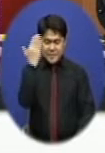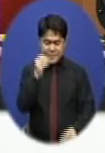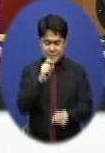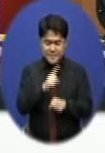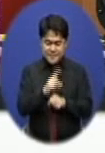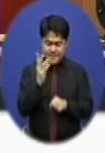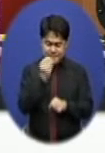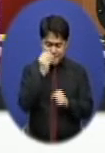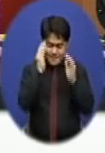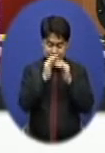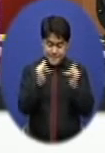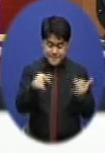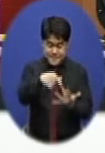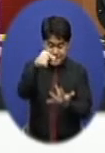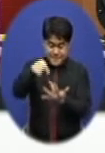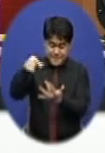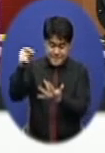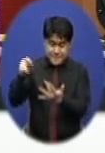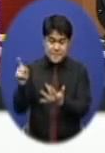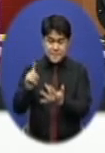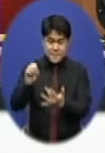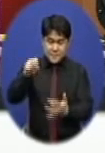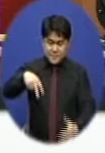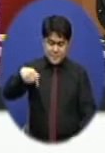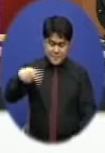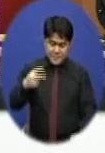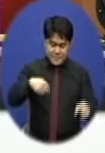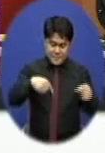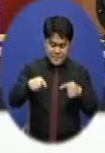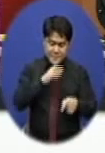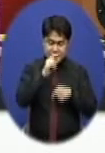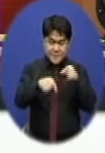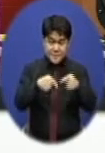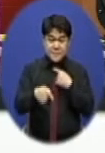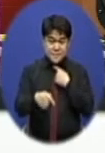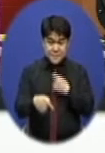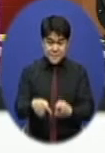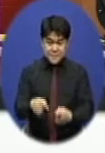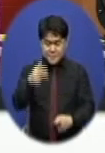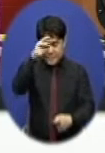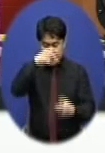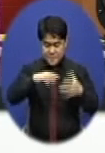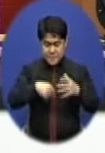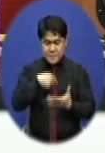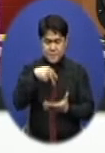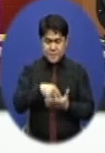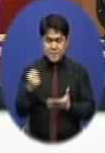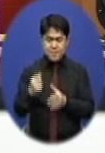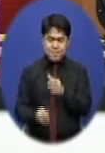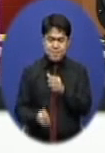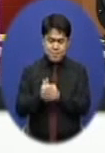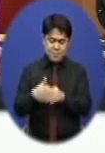인품이 고매한 학자들을 등용해 이상적 유교 정치를 구현하였습니다. 조선의 독립적이고